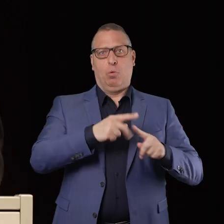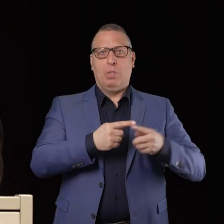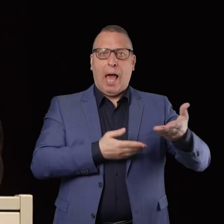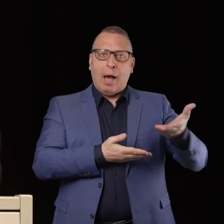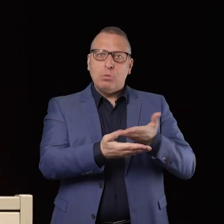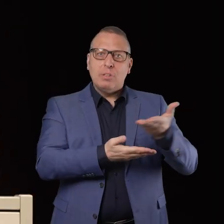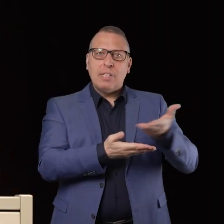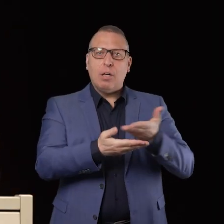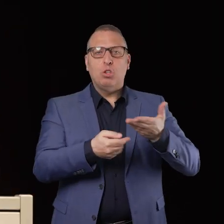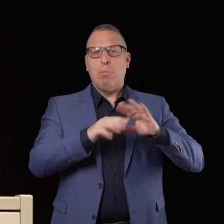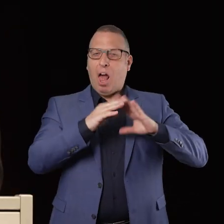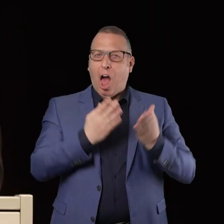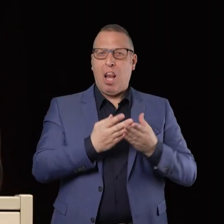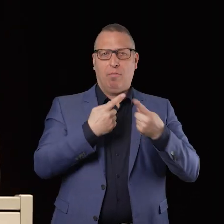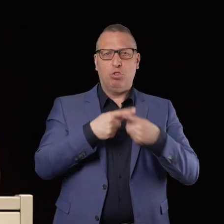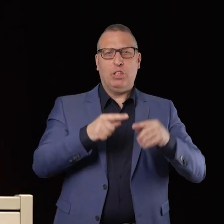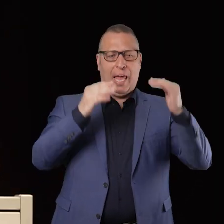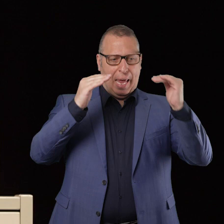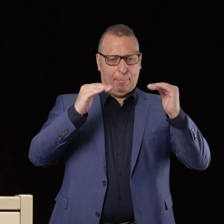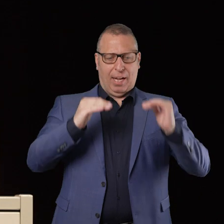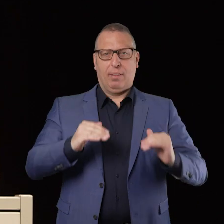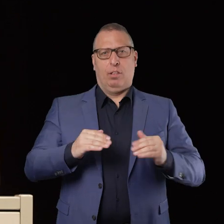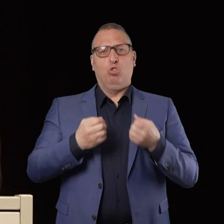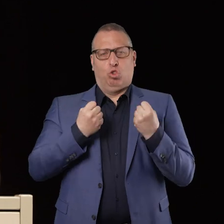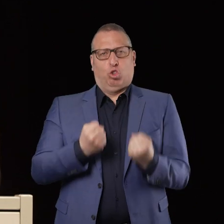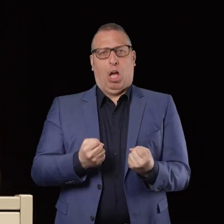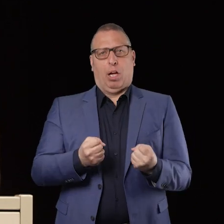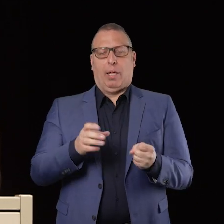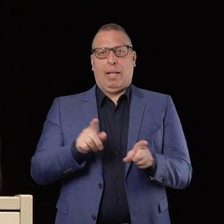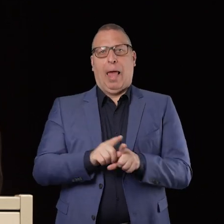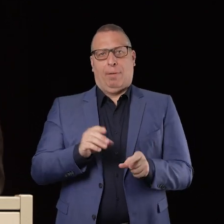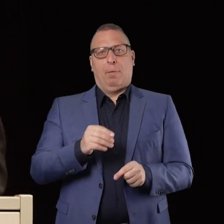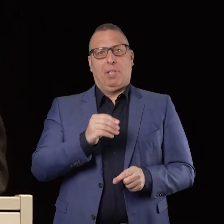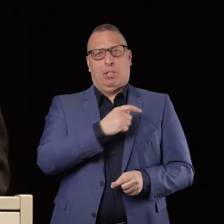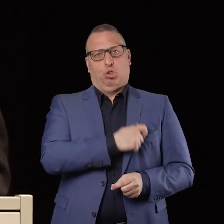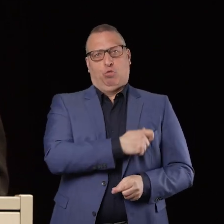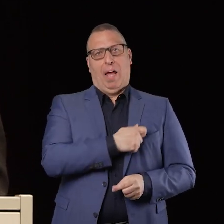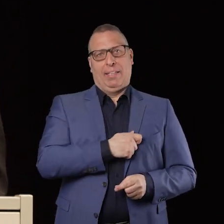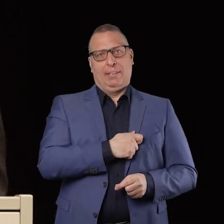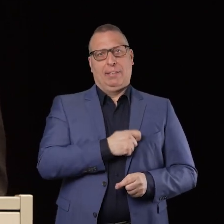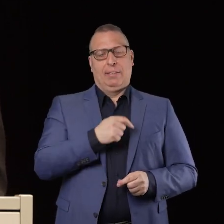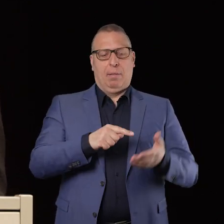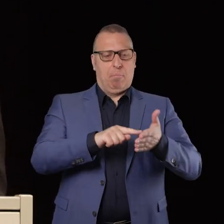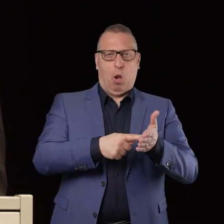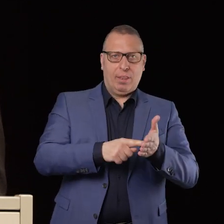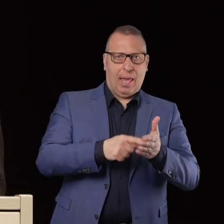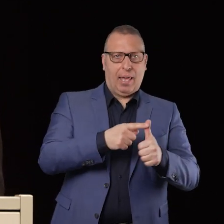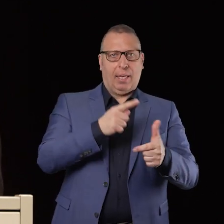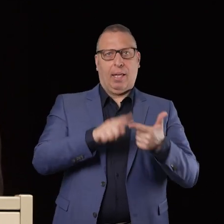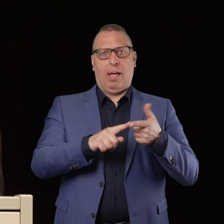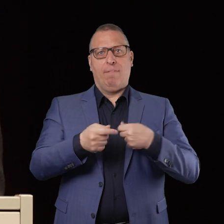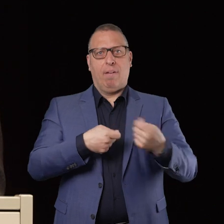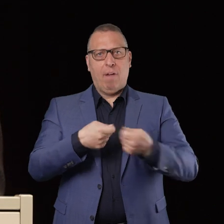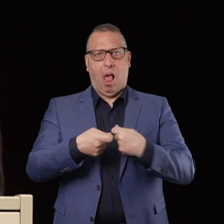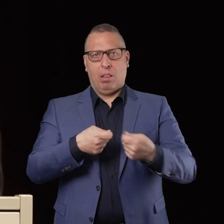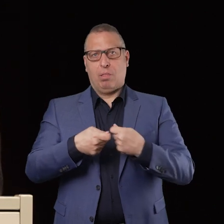ist der Austausch über alle Ebenen hinweg so rege wie mit der Schweiz. Von der Politik